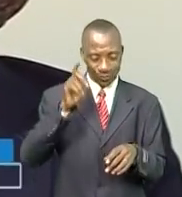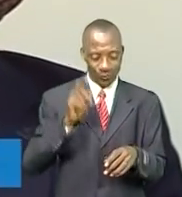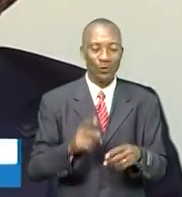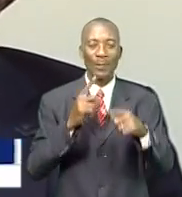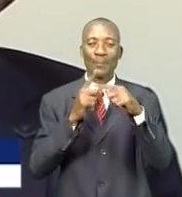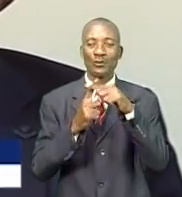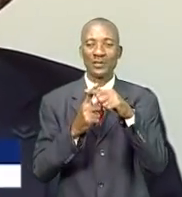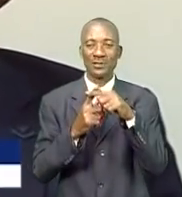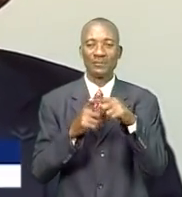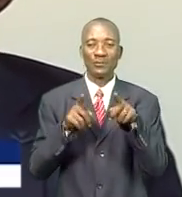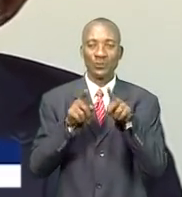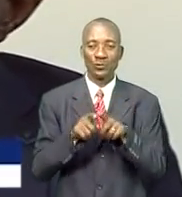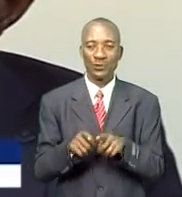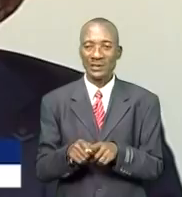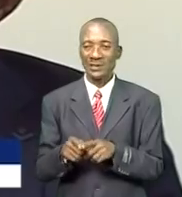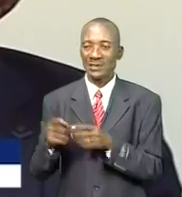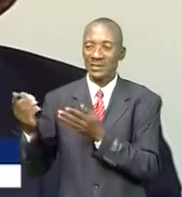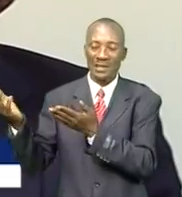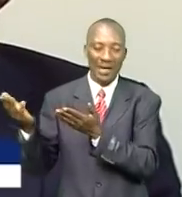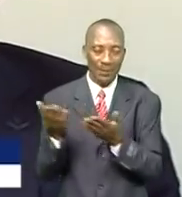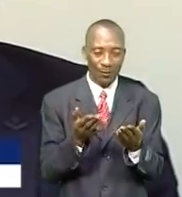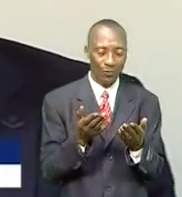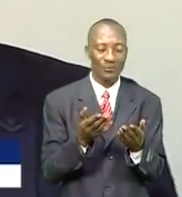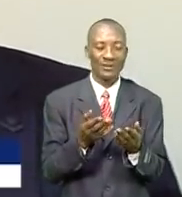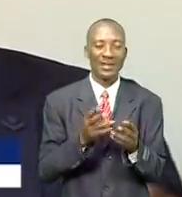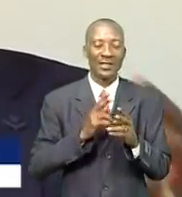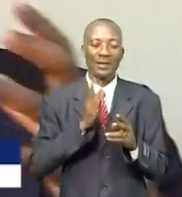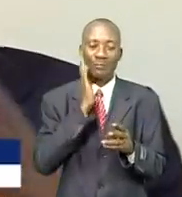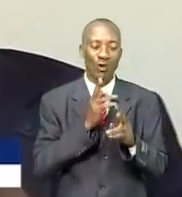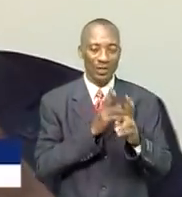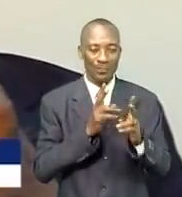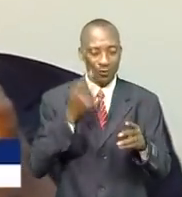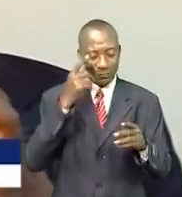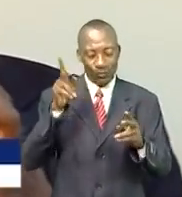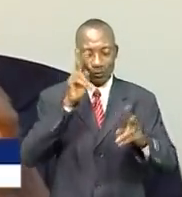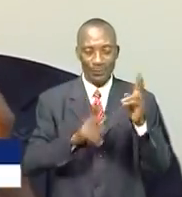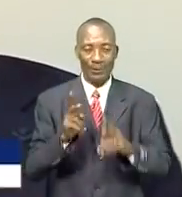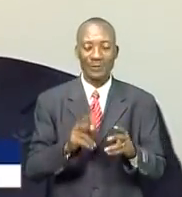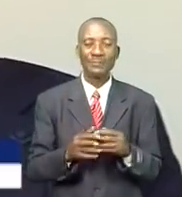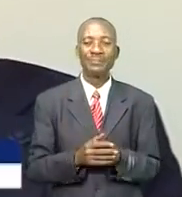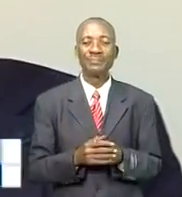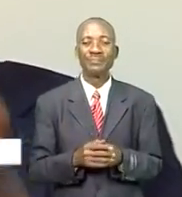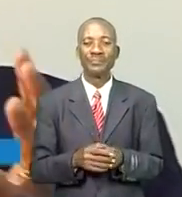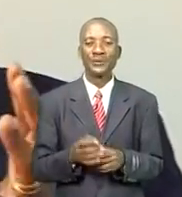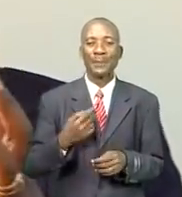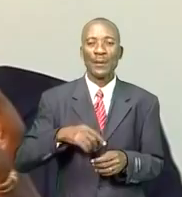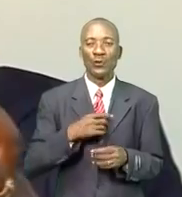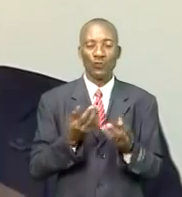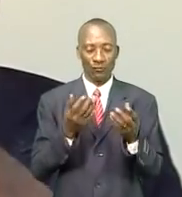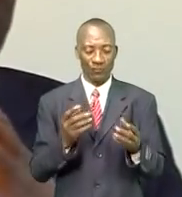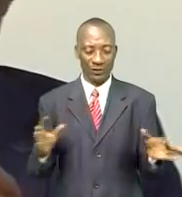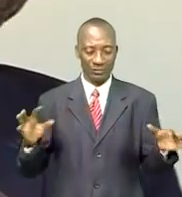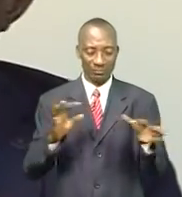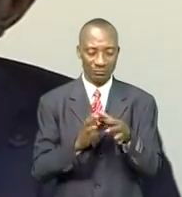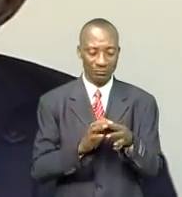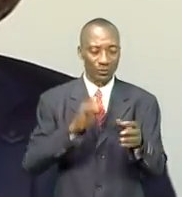les réponses des gouvernants auprès de la base. Nous voulons créer justement cette nouvelle synergie entre les gouvernements et la base. Voilà